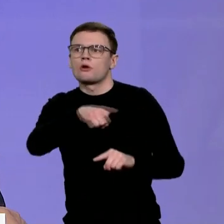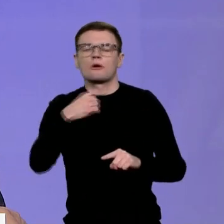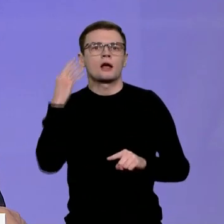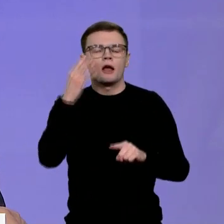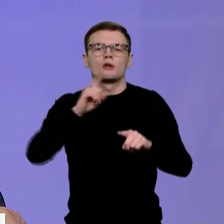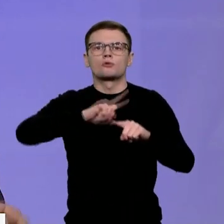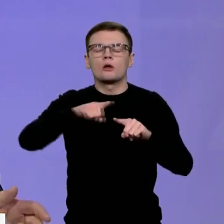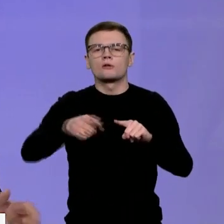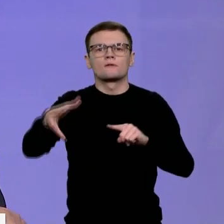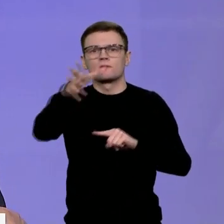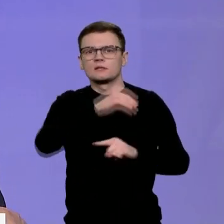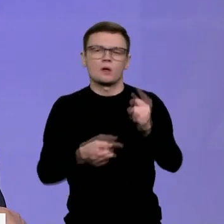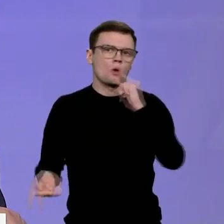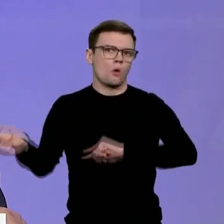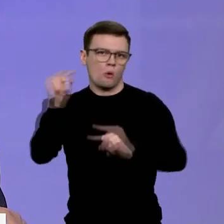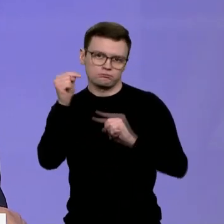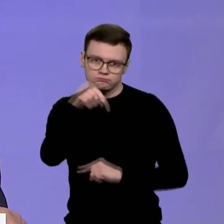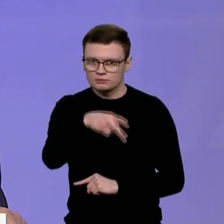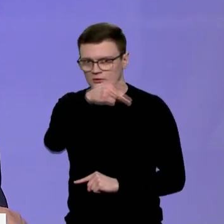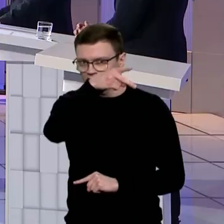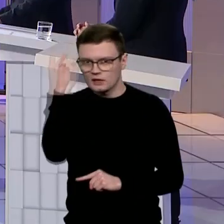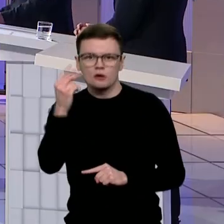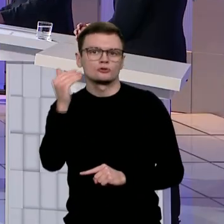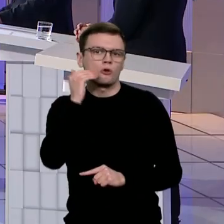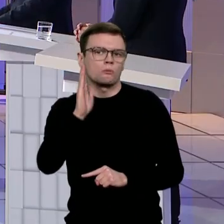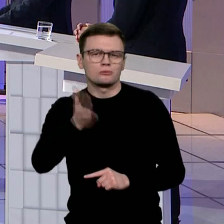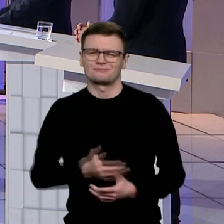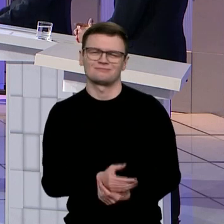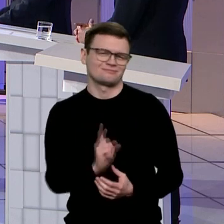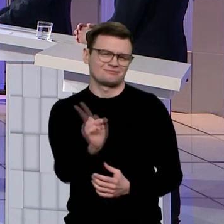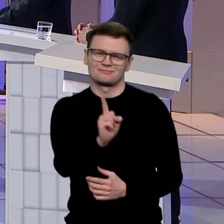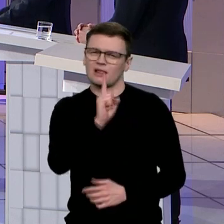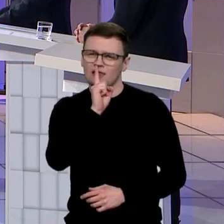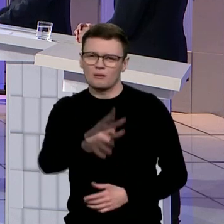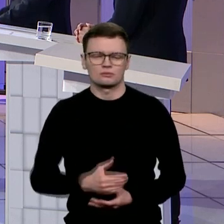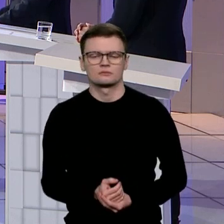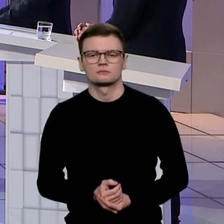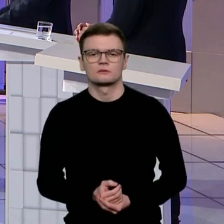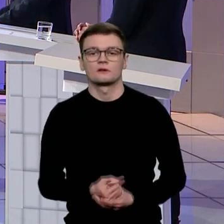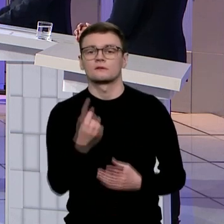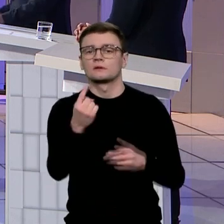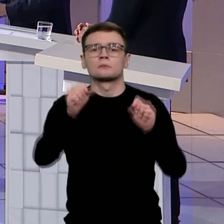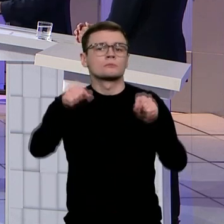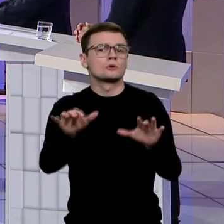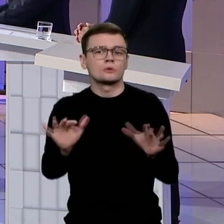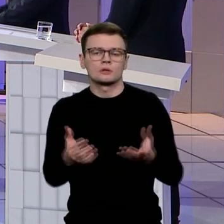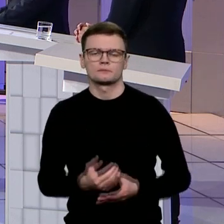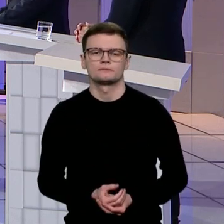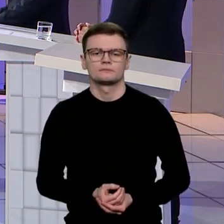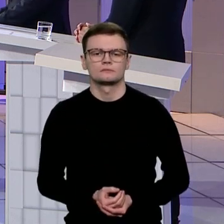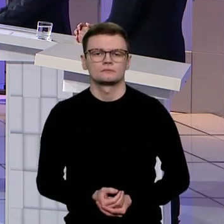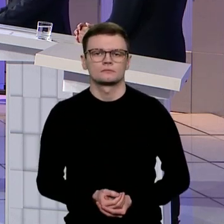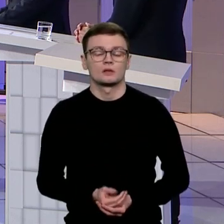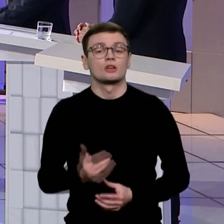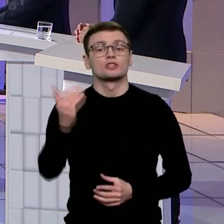visi sugrįš. Ne, taip nebus. Vienintelė galimybė, ką aš matau, tai yra Šiauliai